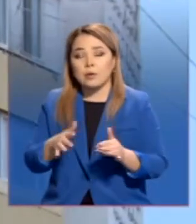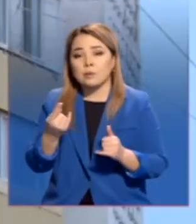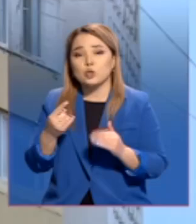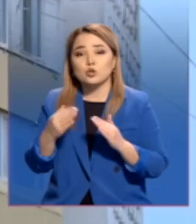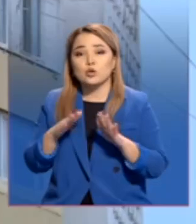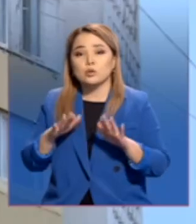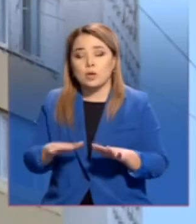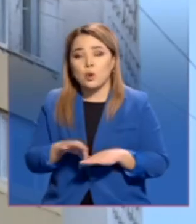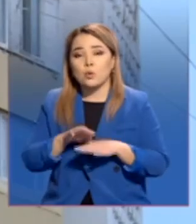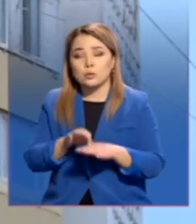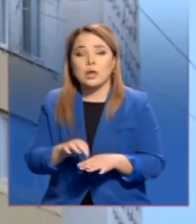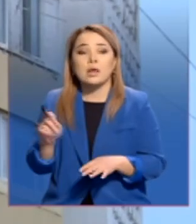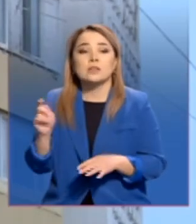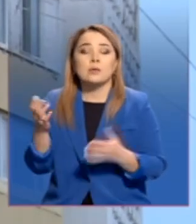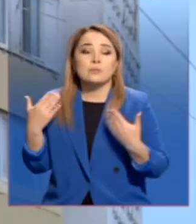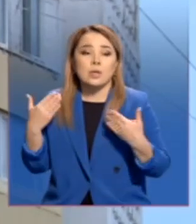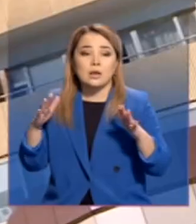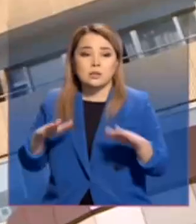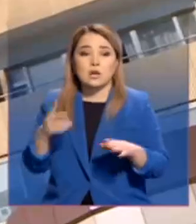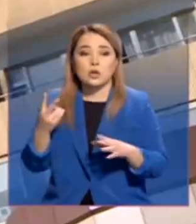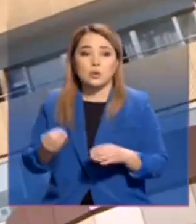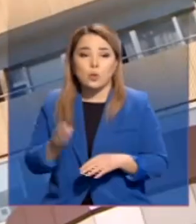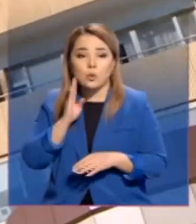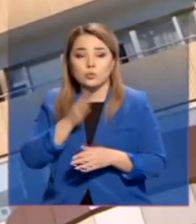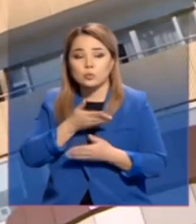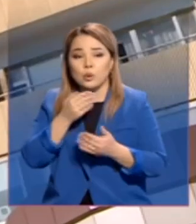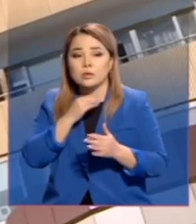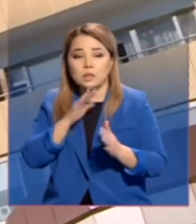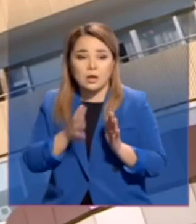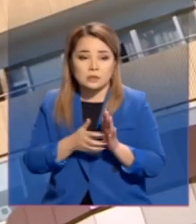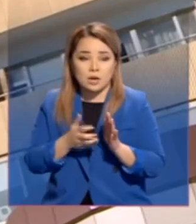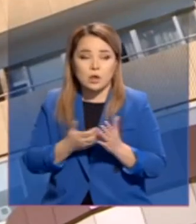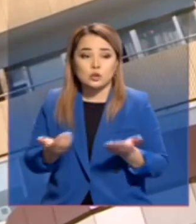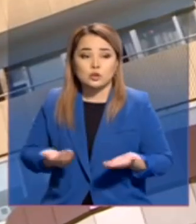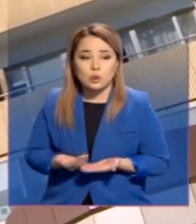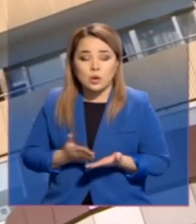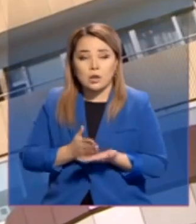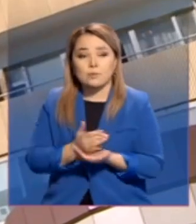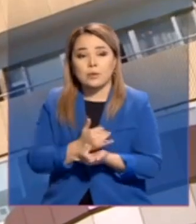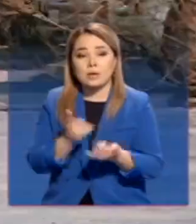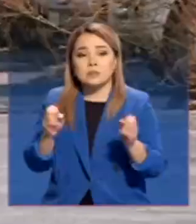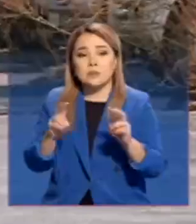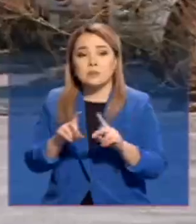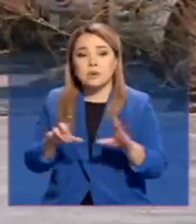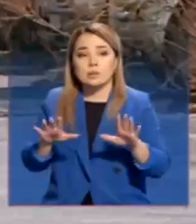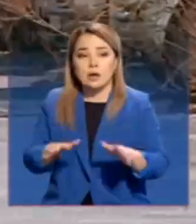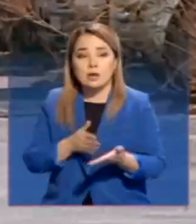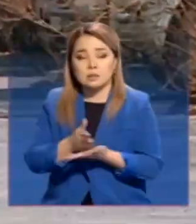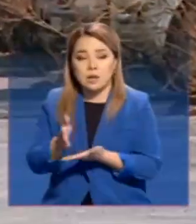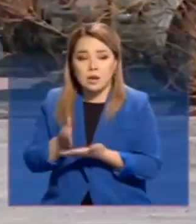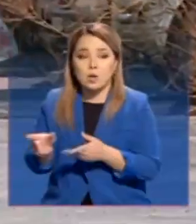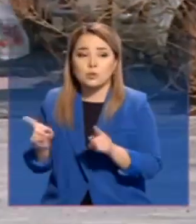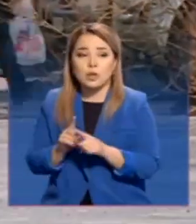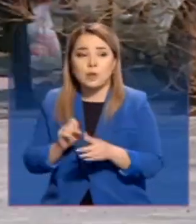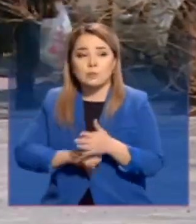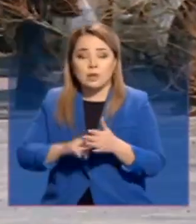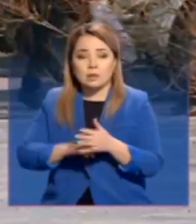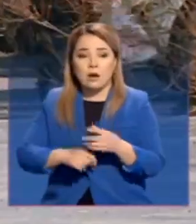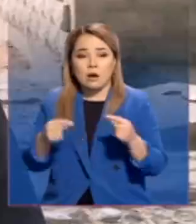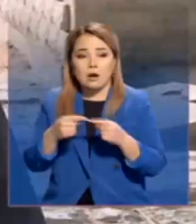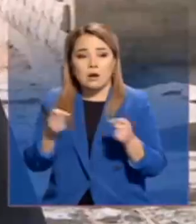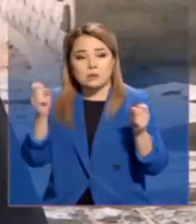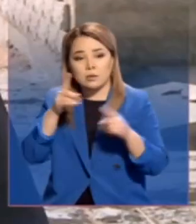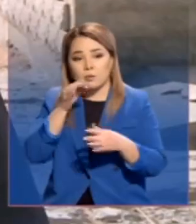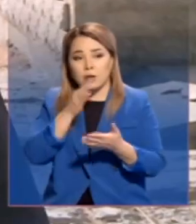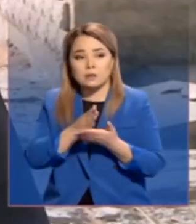үйде өткен демалыста 2 күн қатарынан ауыз су болмай қалған. Тұрғындар коммуналдық мекемелердің табалдырығын тоздырғанымен себебін анықтай